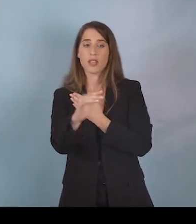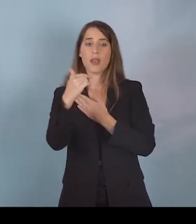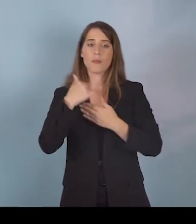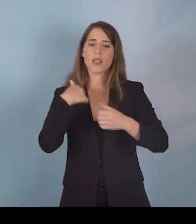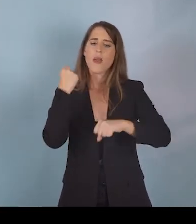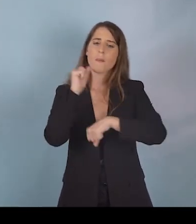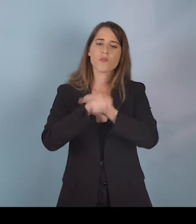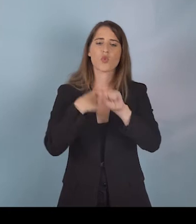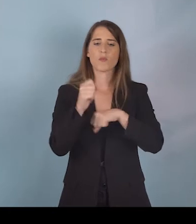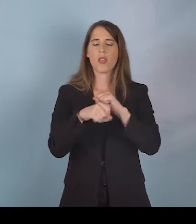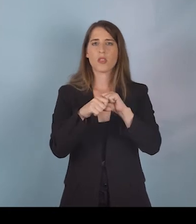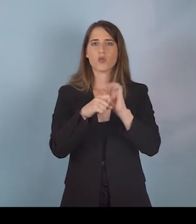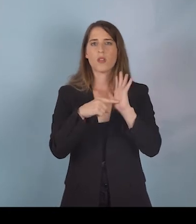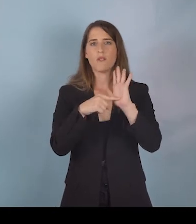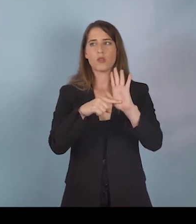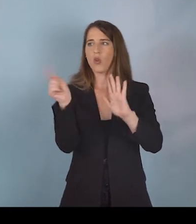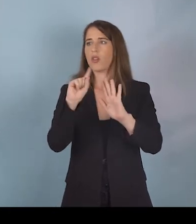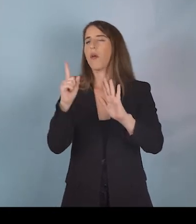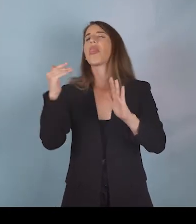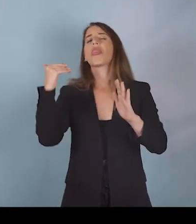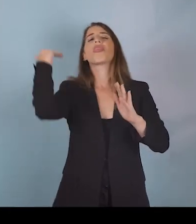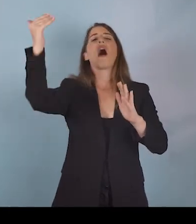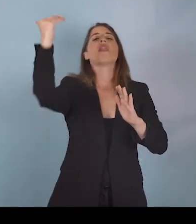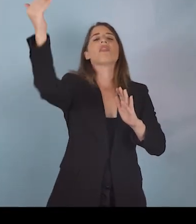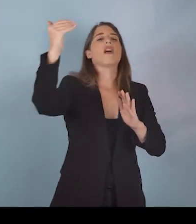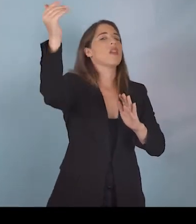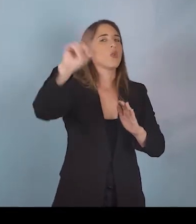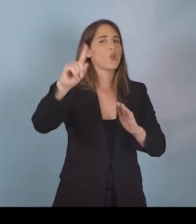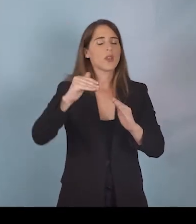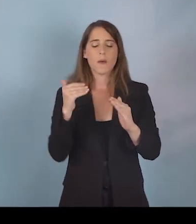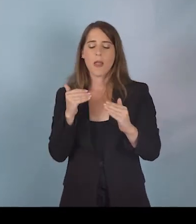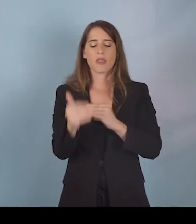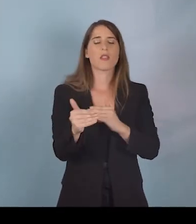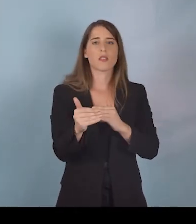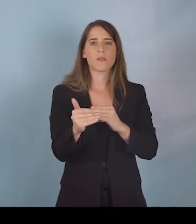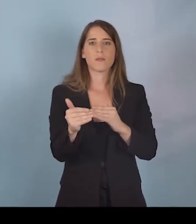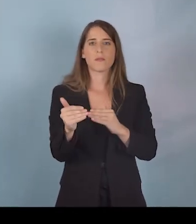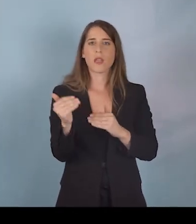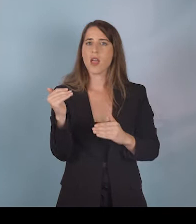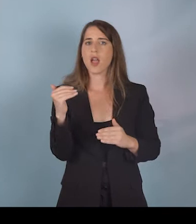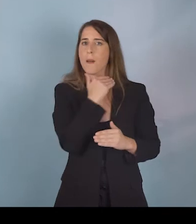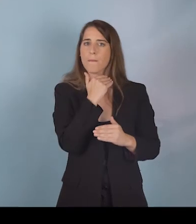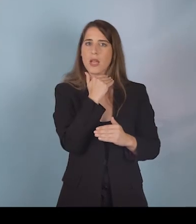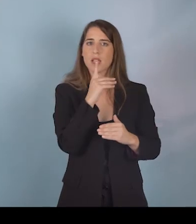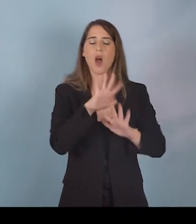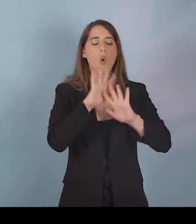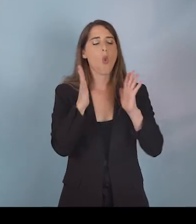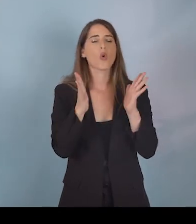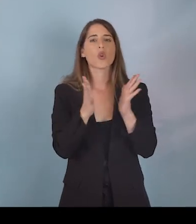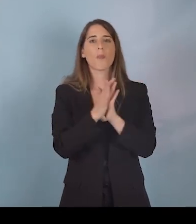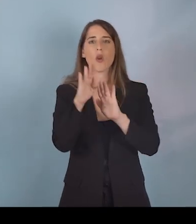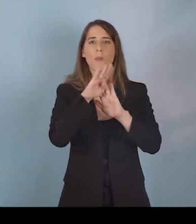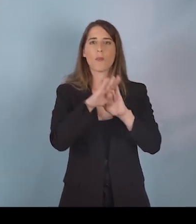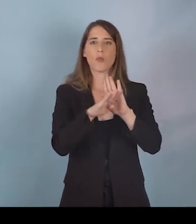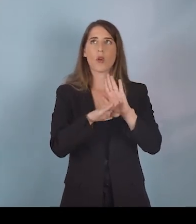και θα προσπαθήσουμε να εμφανίσουμε. Και όταν λέω θα προσπαθήσουμε, όχι όποτε, στον άμεσο επόμενο χρονικό διάστημα, ένα